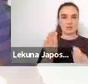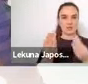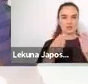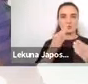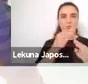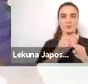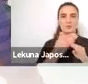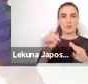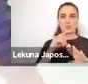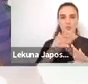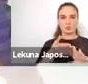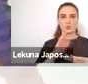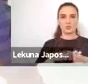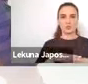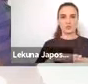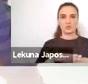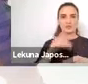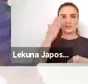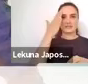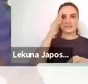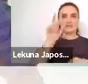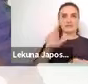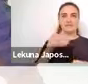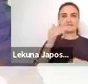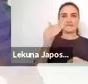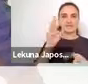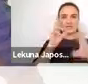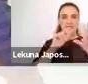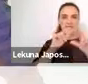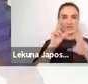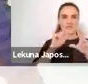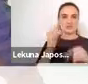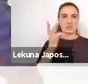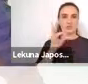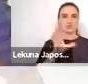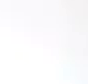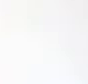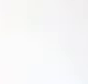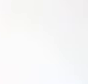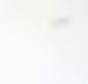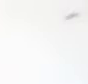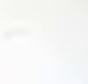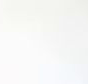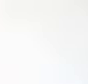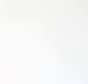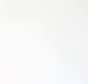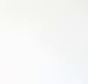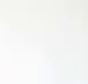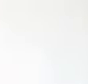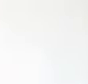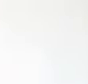ეს თამაშები, სადაც სხვისი გათვალისწინება უნდა მოხდეს აქტიურად.